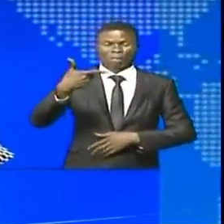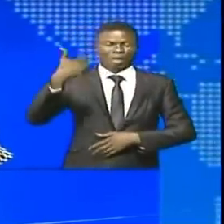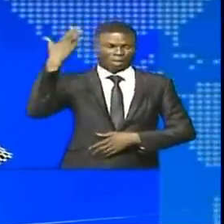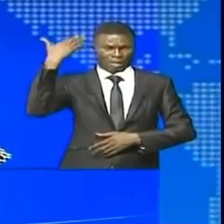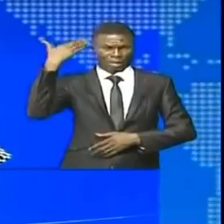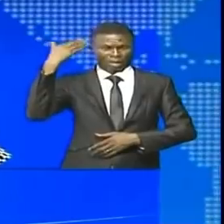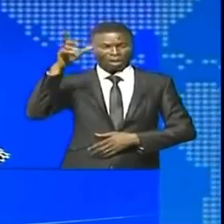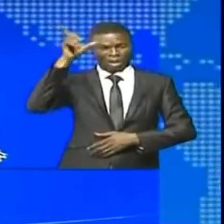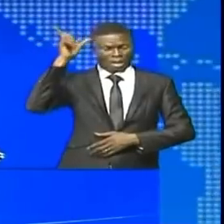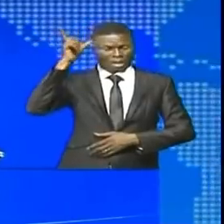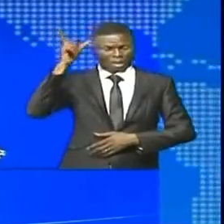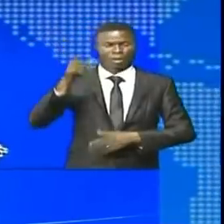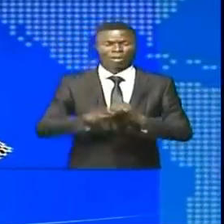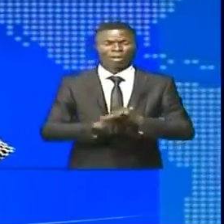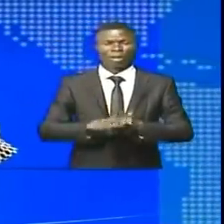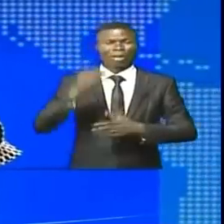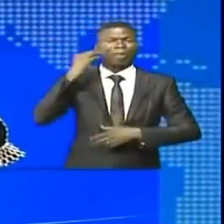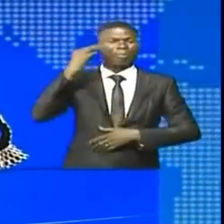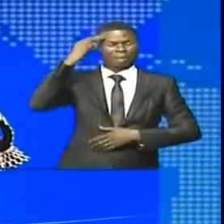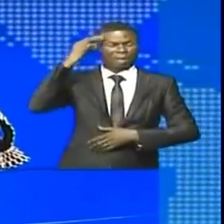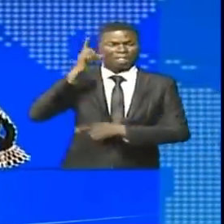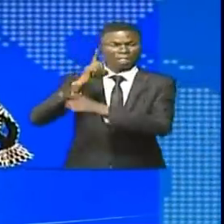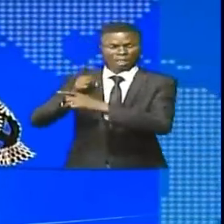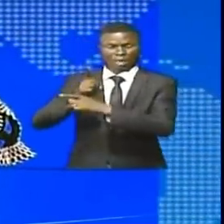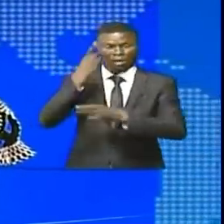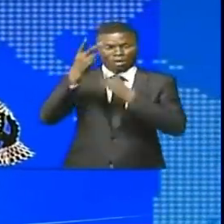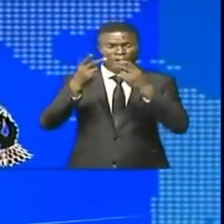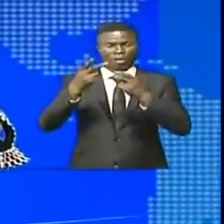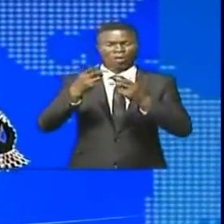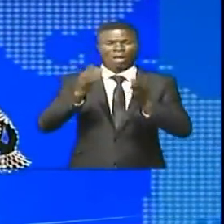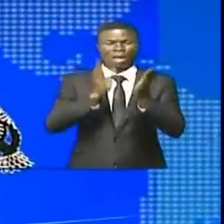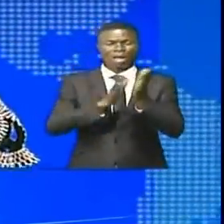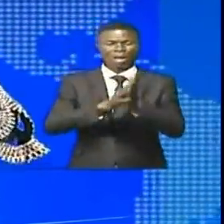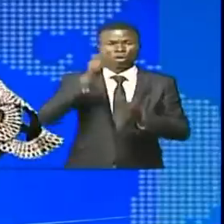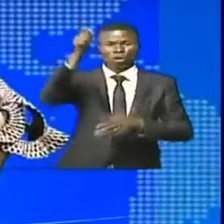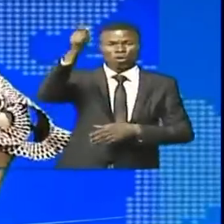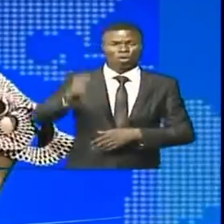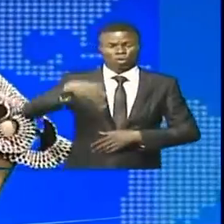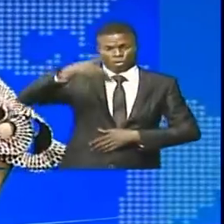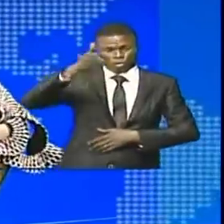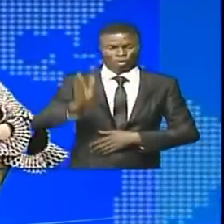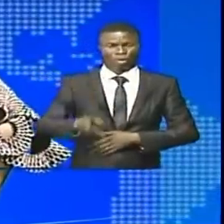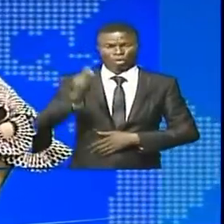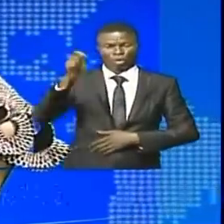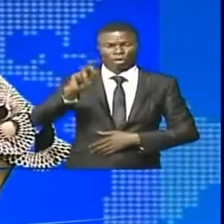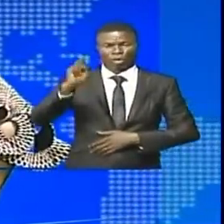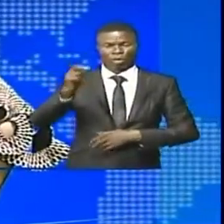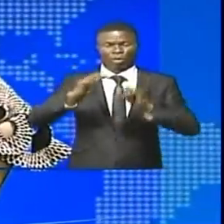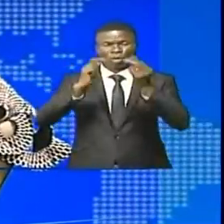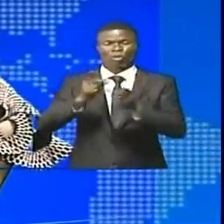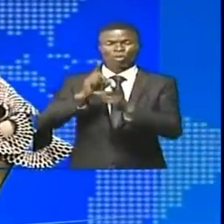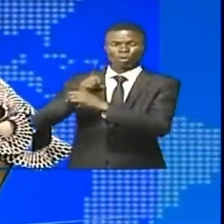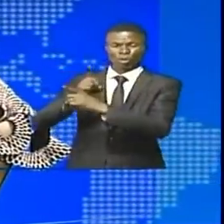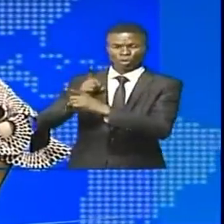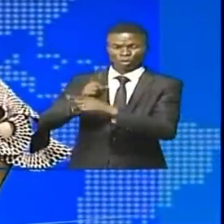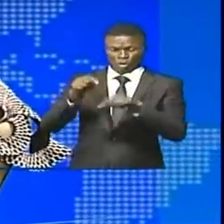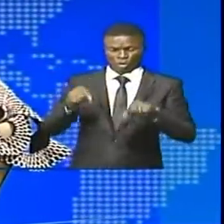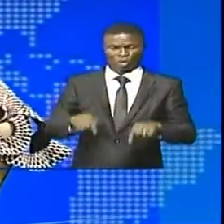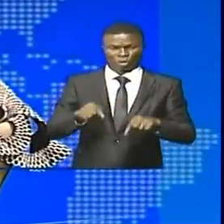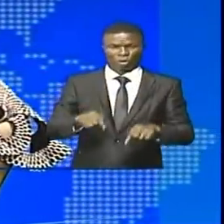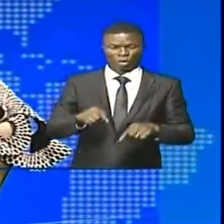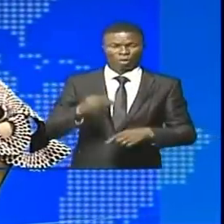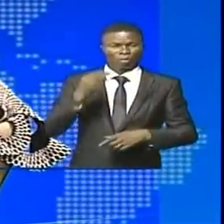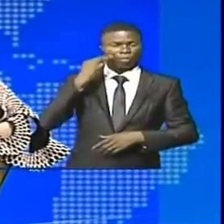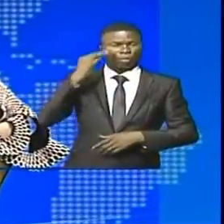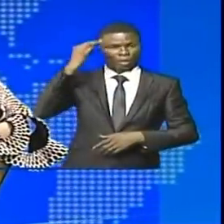loum si le patron de la défense a visité l'école de génie militaire et la deuxième défense c'est aujourd'hui que le